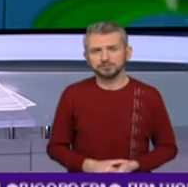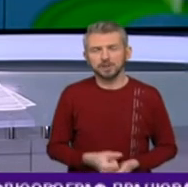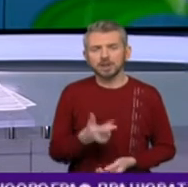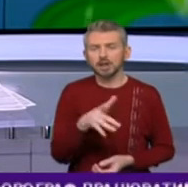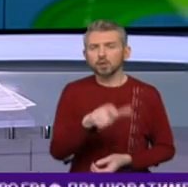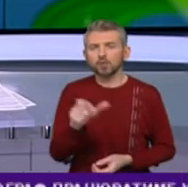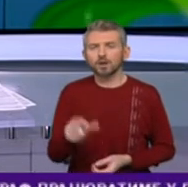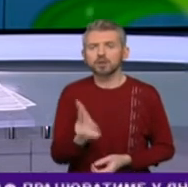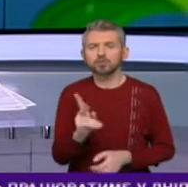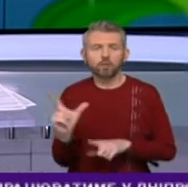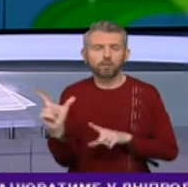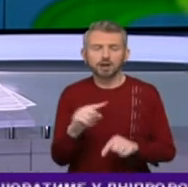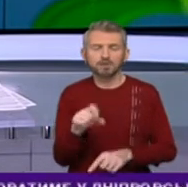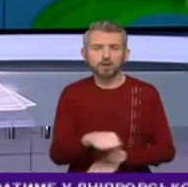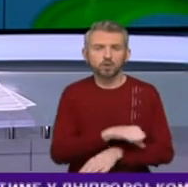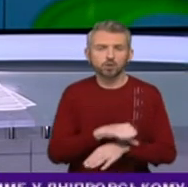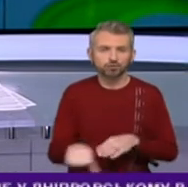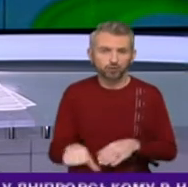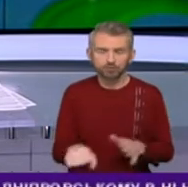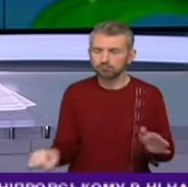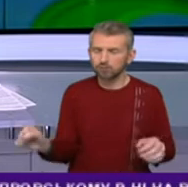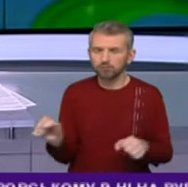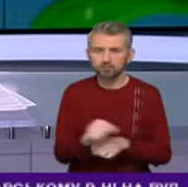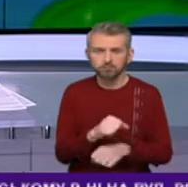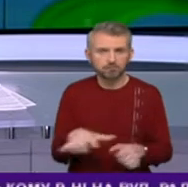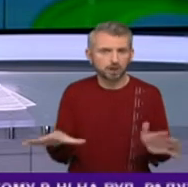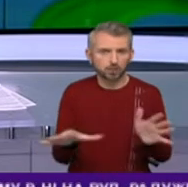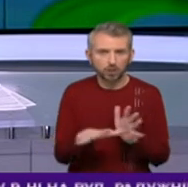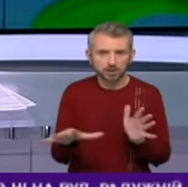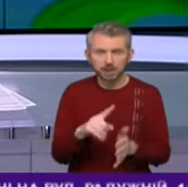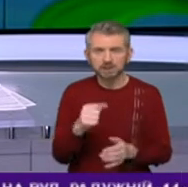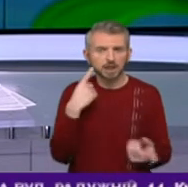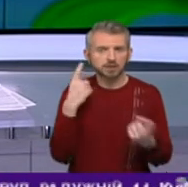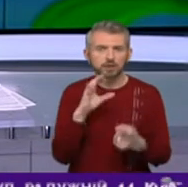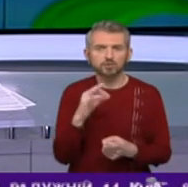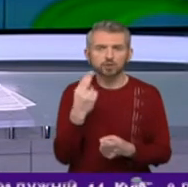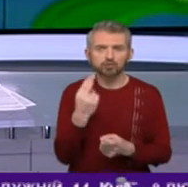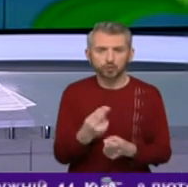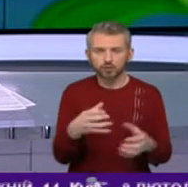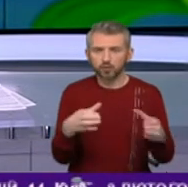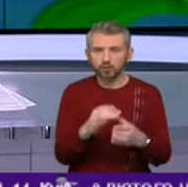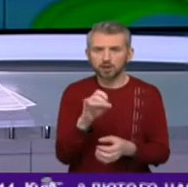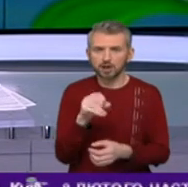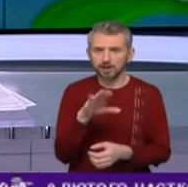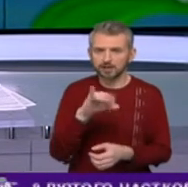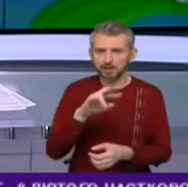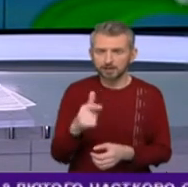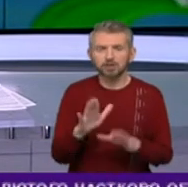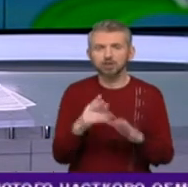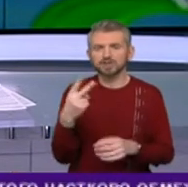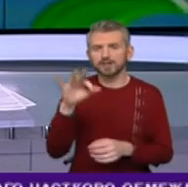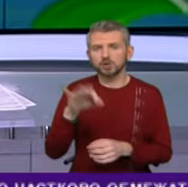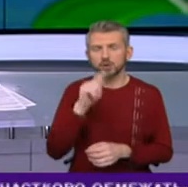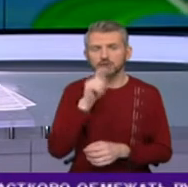Кількість громадян, що виїхали за кордон, побила усі можливі рекорди. За даними соціологічної групи «Рейтинг», лише 20%